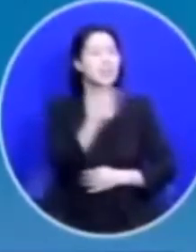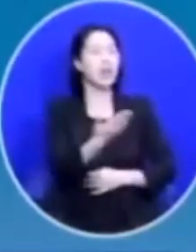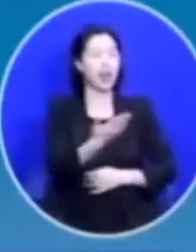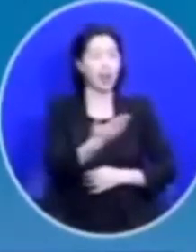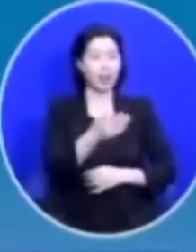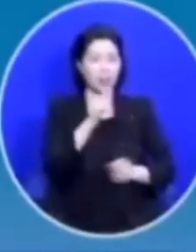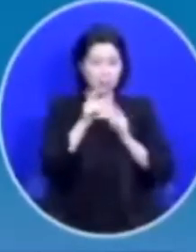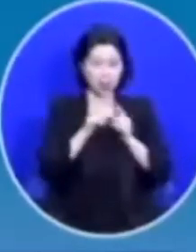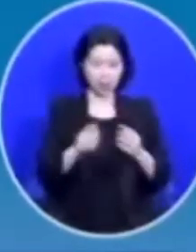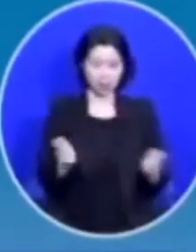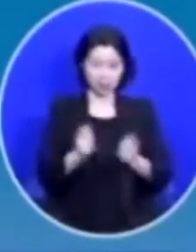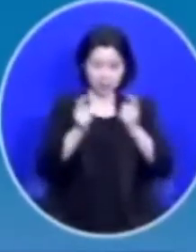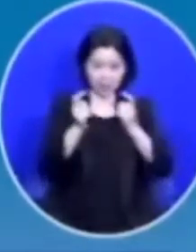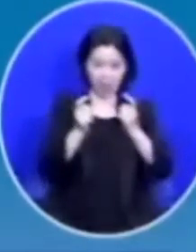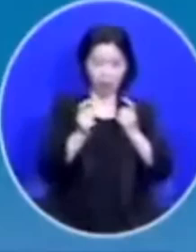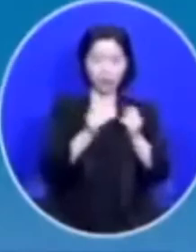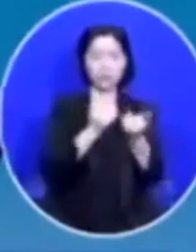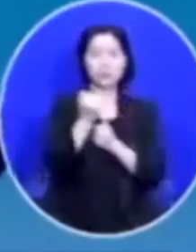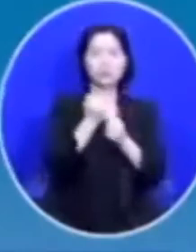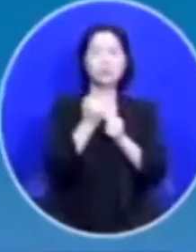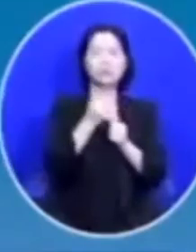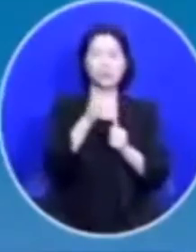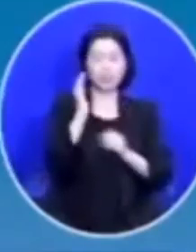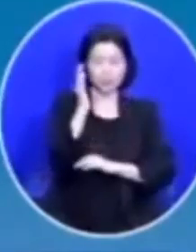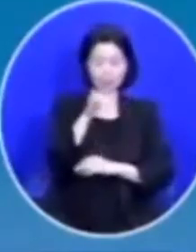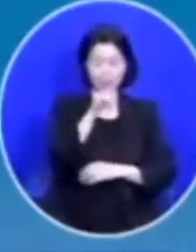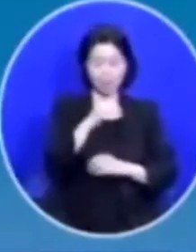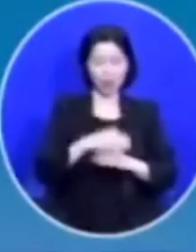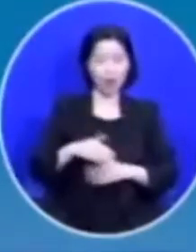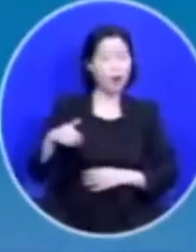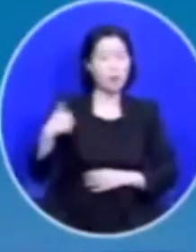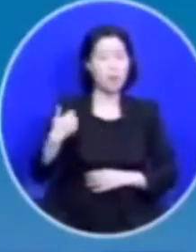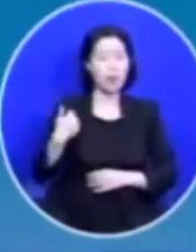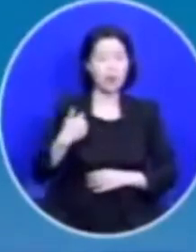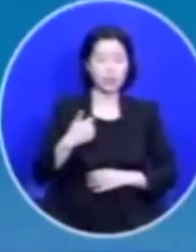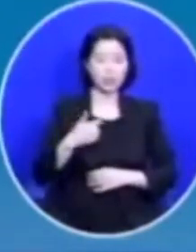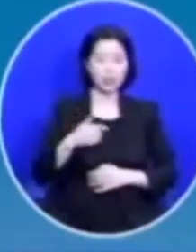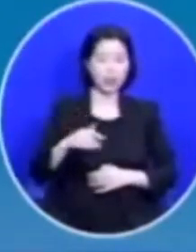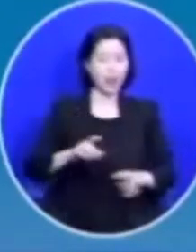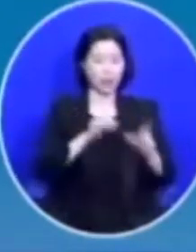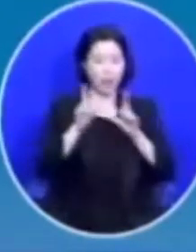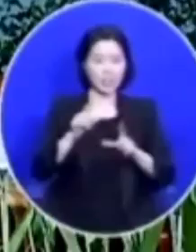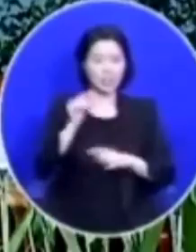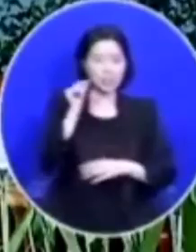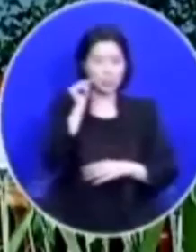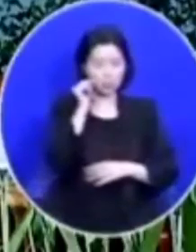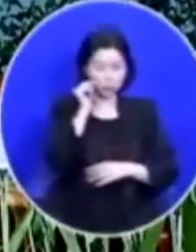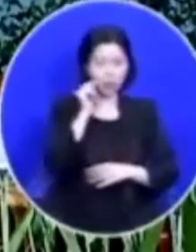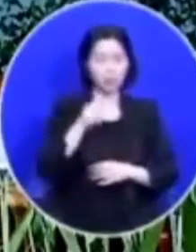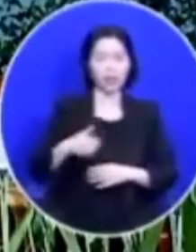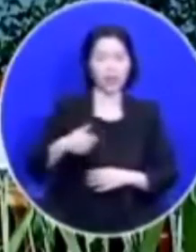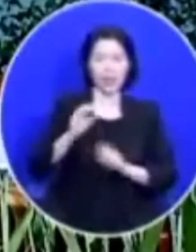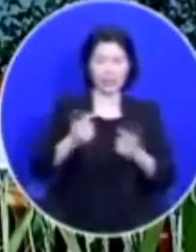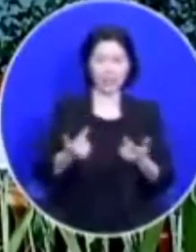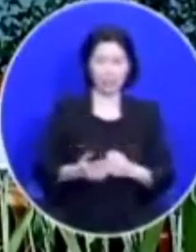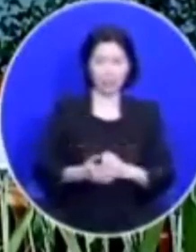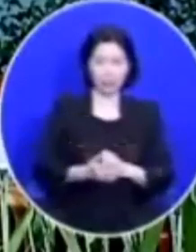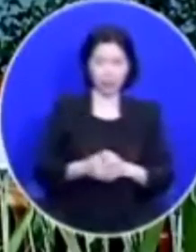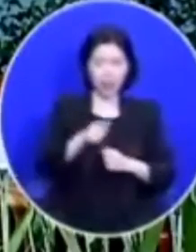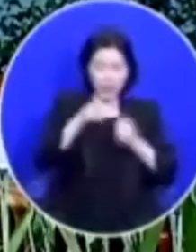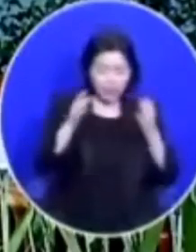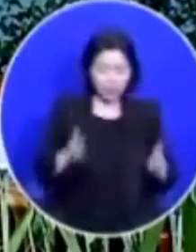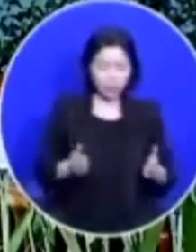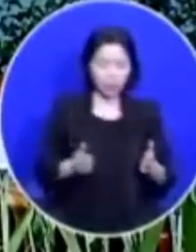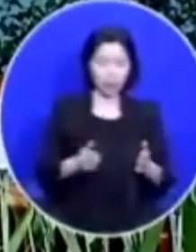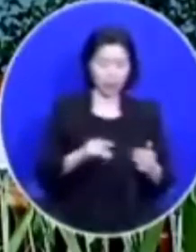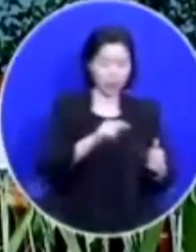들었습니다 몰라서 못하는 거 아니잖아요 그동안의 아내는 순종하고 나한텐 사랑하라 는